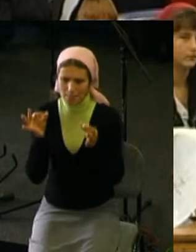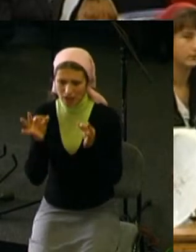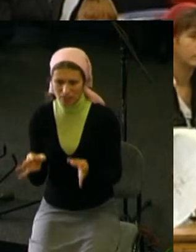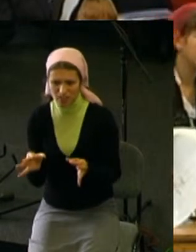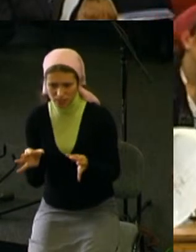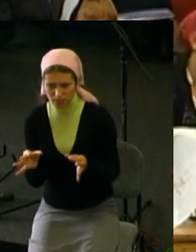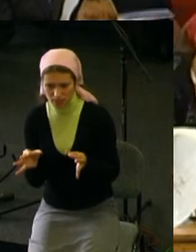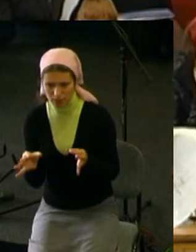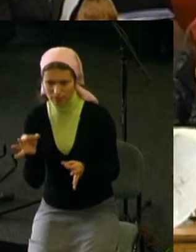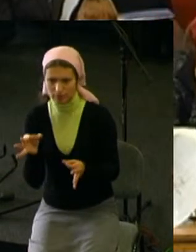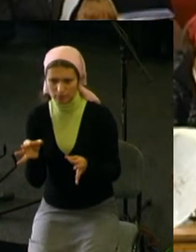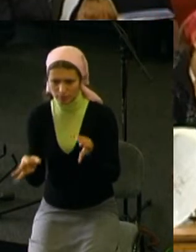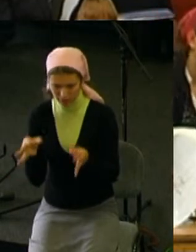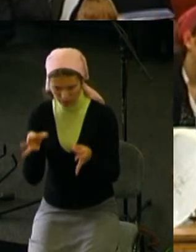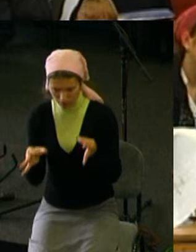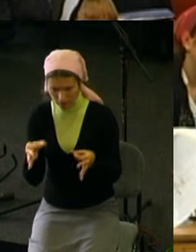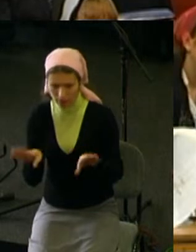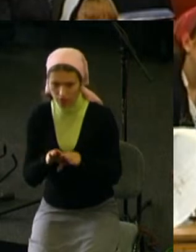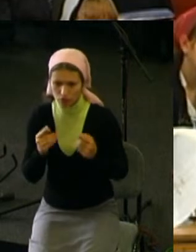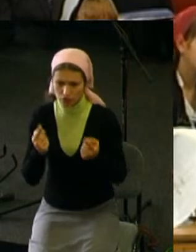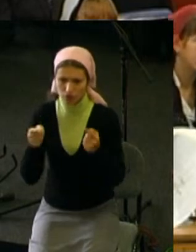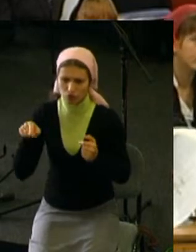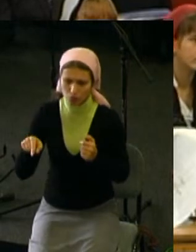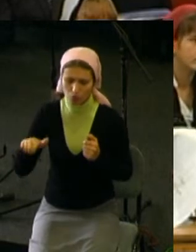також настільки велика